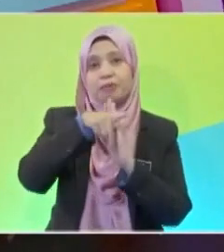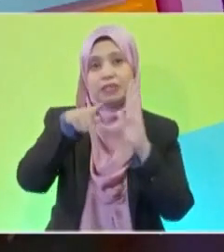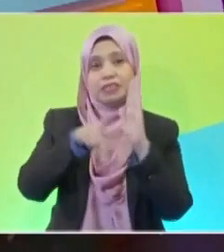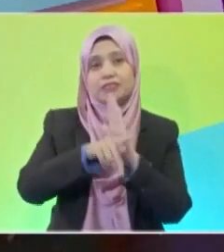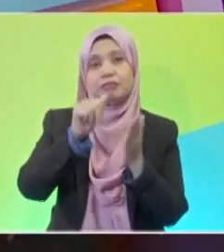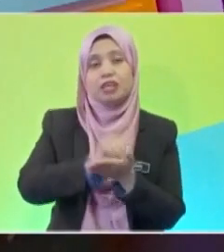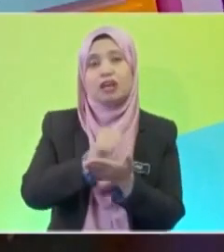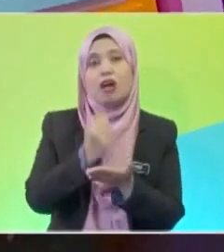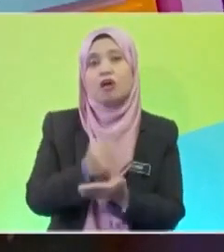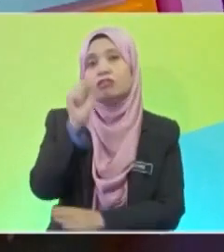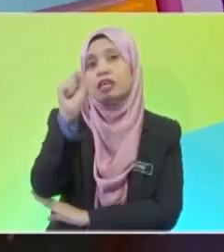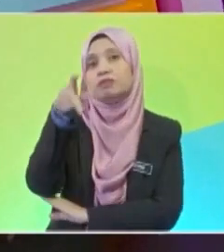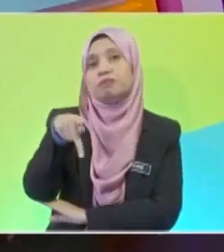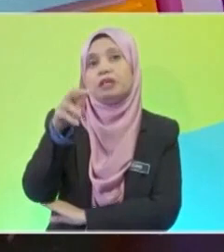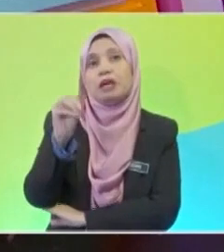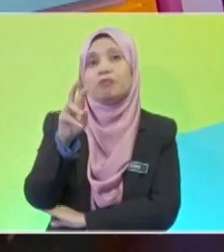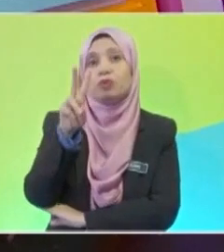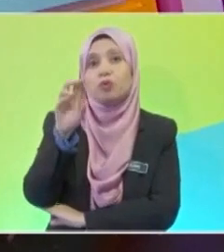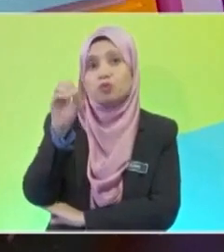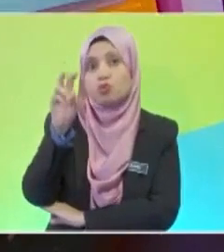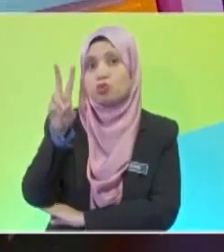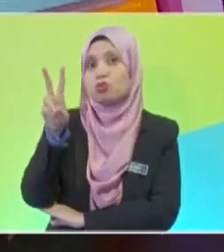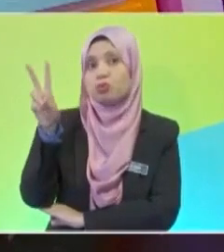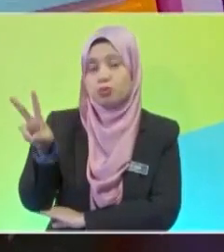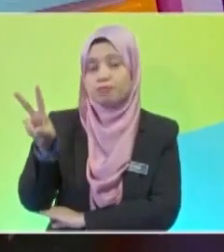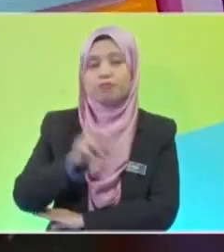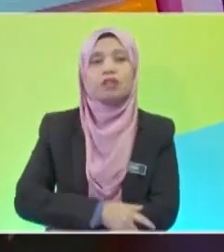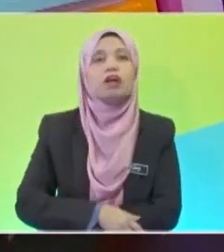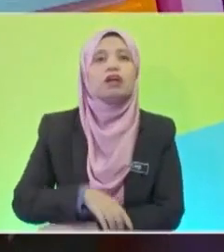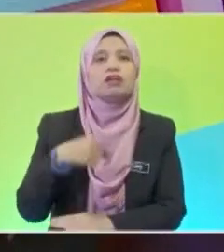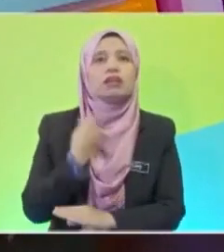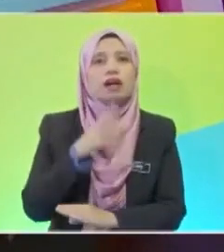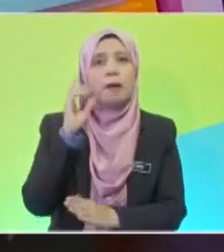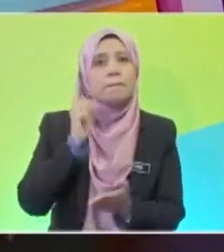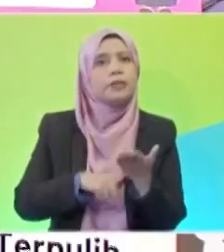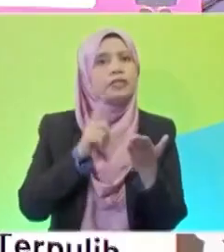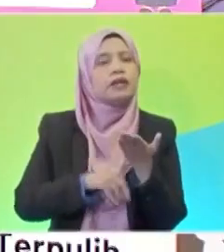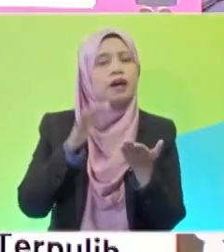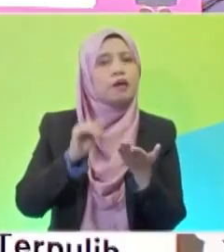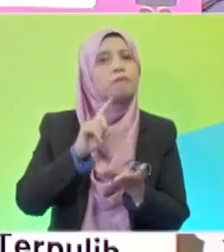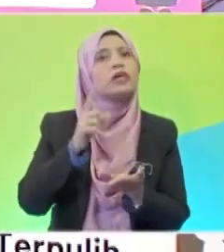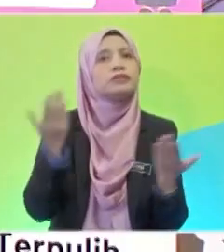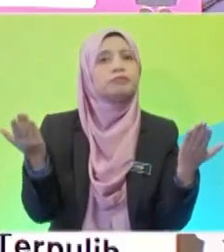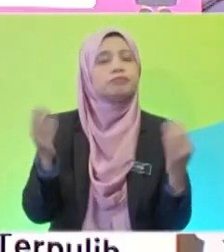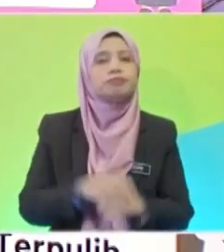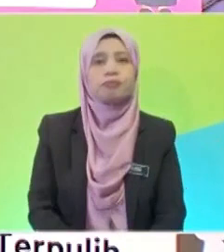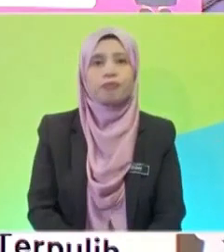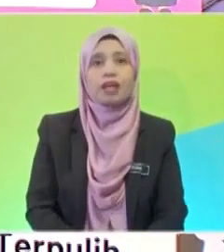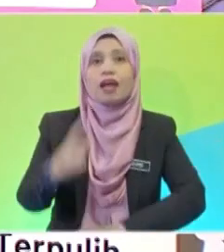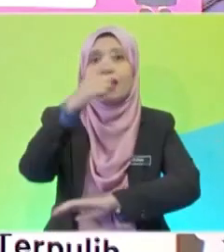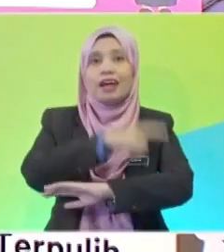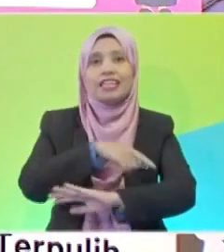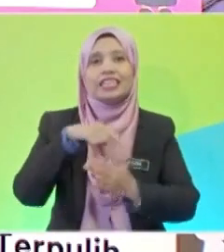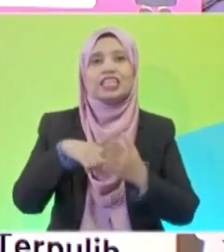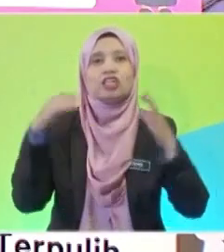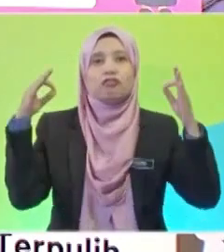SPM 2022 Cikgu. Betul Nisa. Kita nak fokuskan kepada aspek yang mana Cikgu? Okey, sekarang ni murid-murid, hari ini kita akan